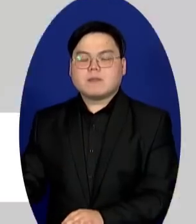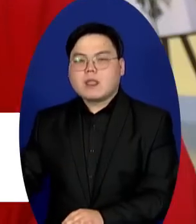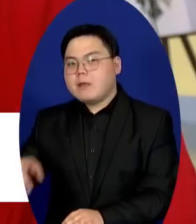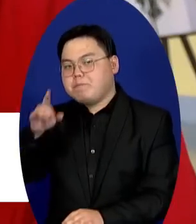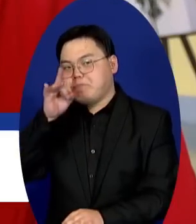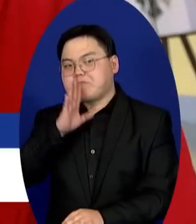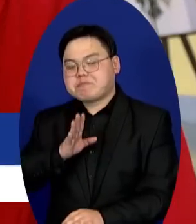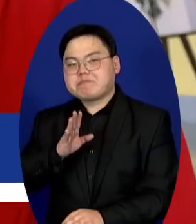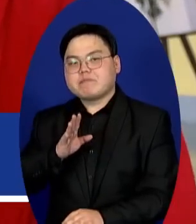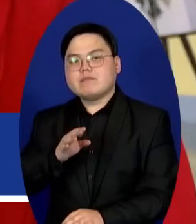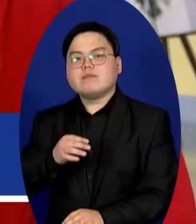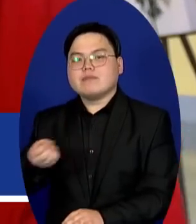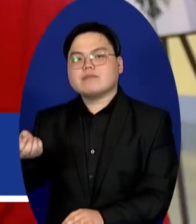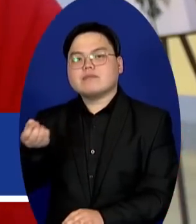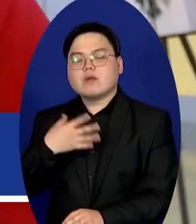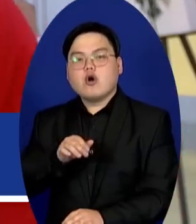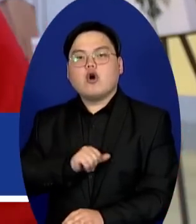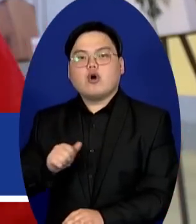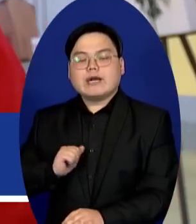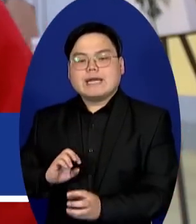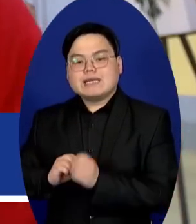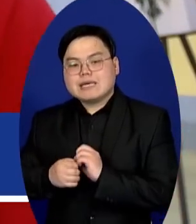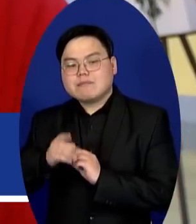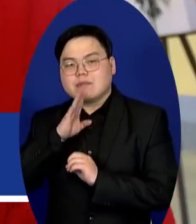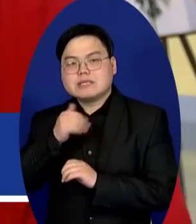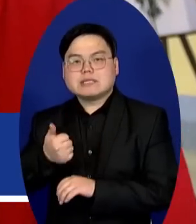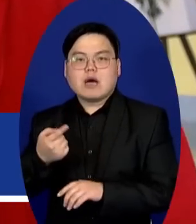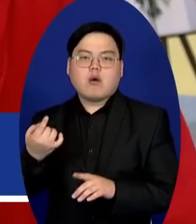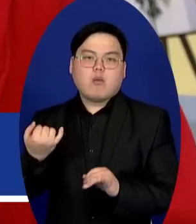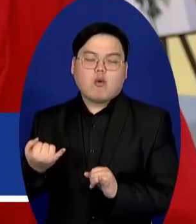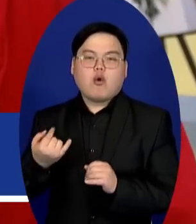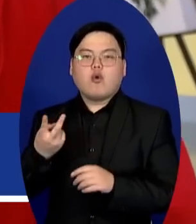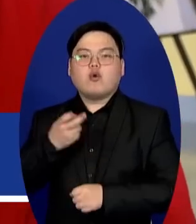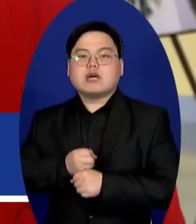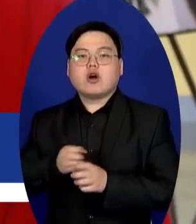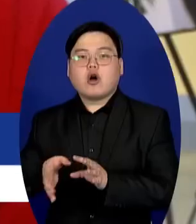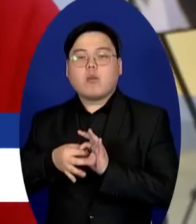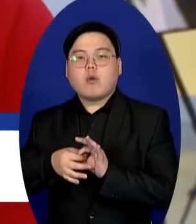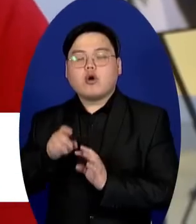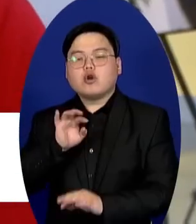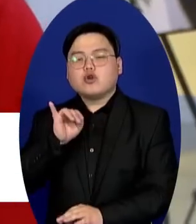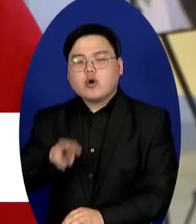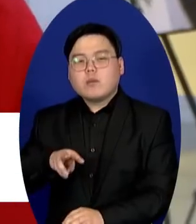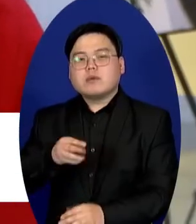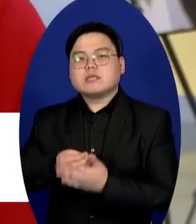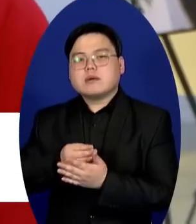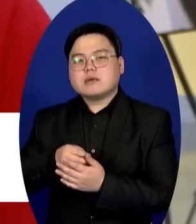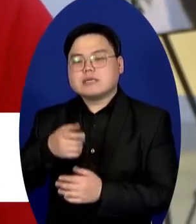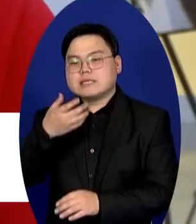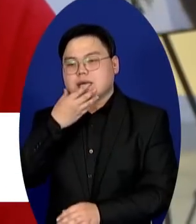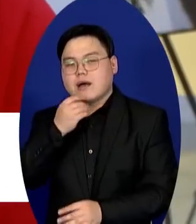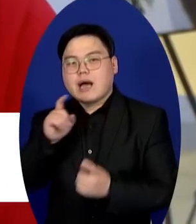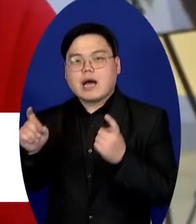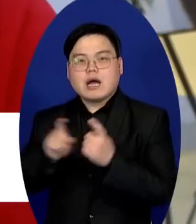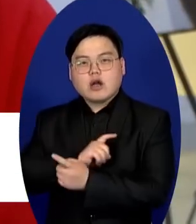намуд өөрийн хийж байгаа сайн муу үйлийн үр дүнд энэ бий болж байна гэж айлддаг. Юмс одоо шүтэн байрлаж бибинээс харилцан